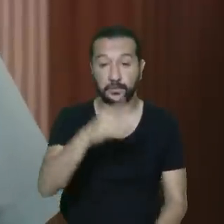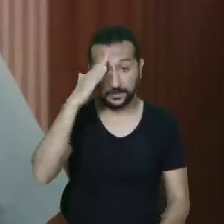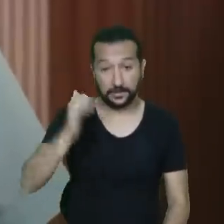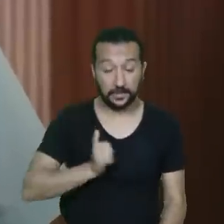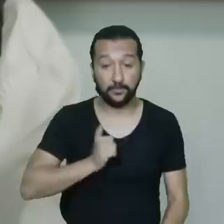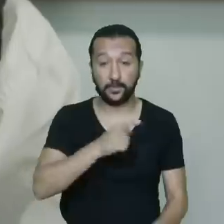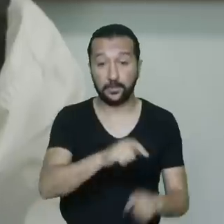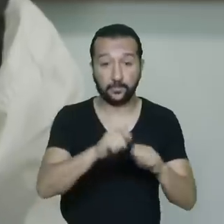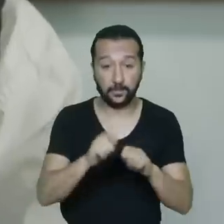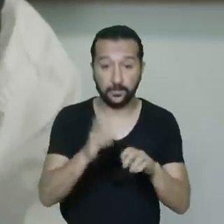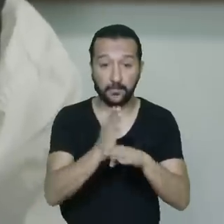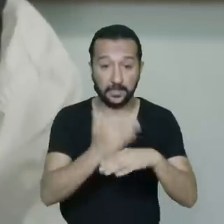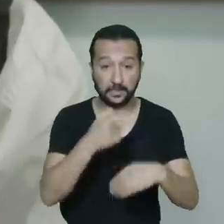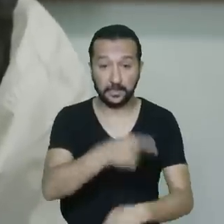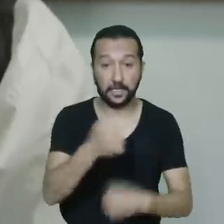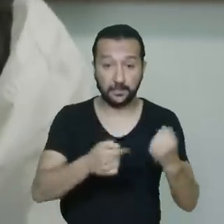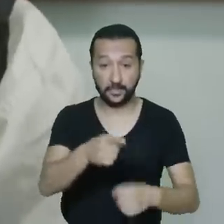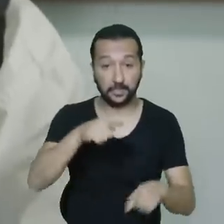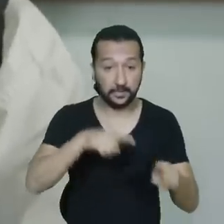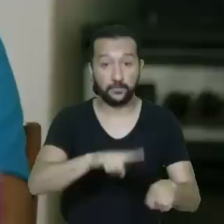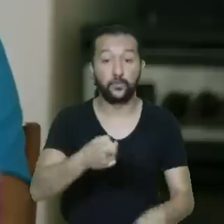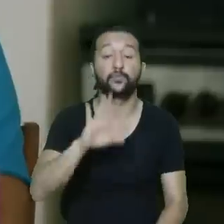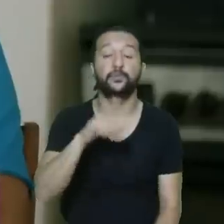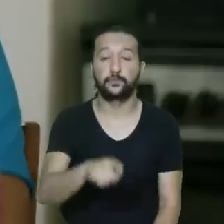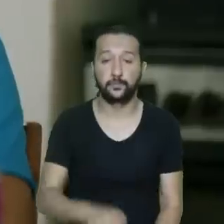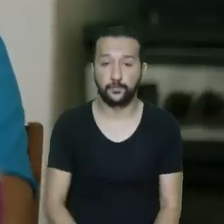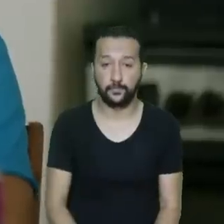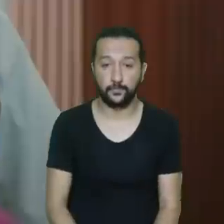Jandarma o fargarıklığının parçalandan arabayı tespit edemeyecek mi?